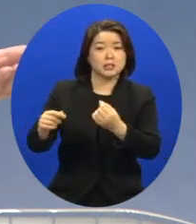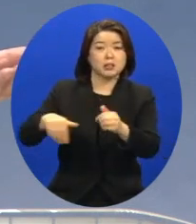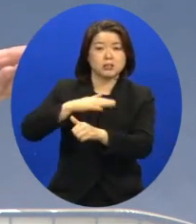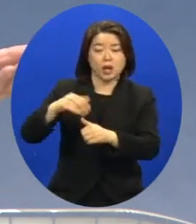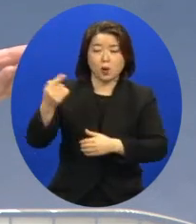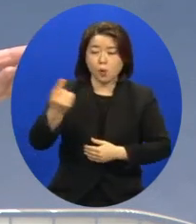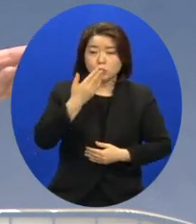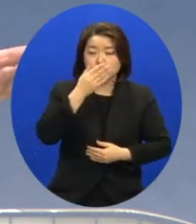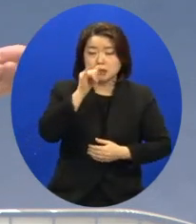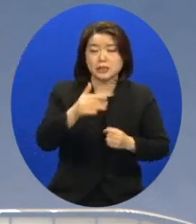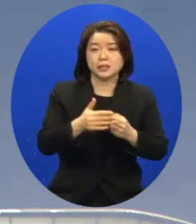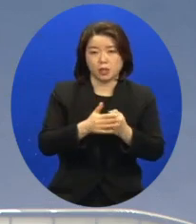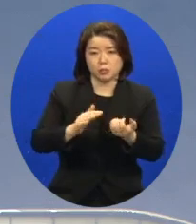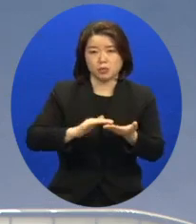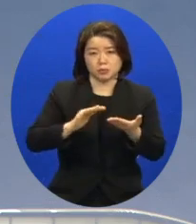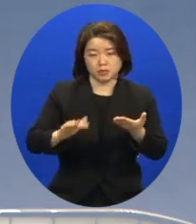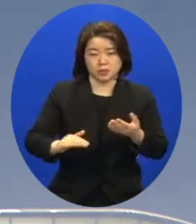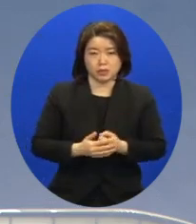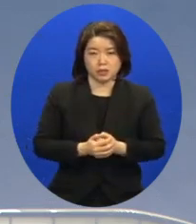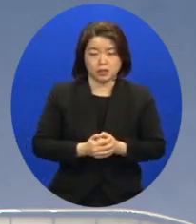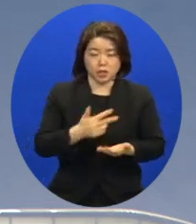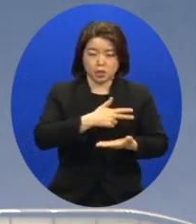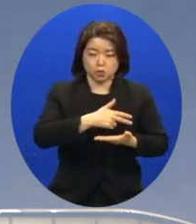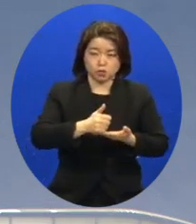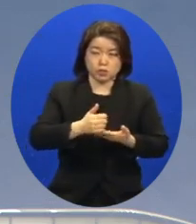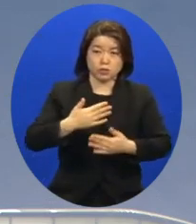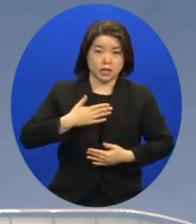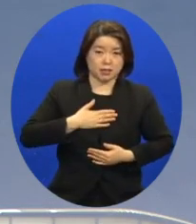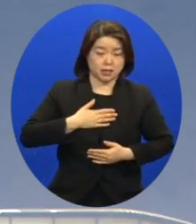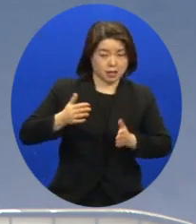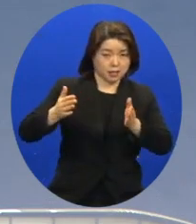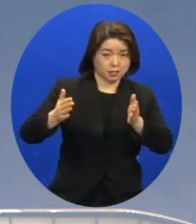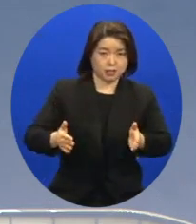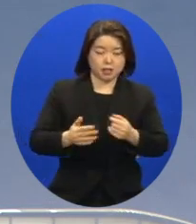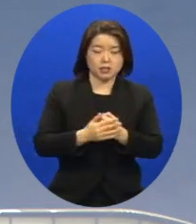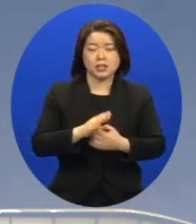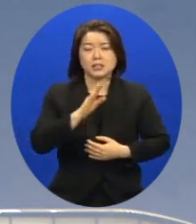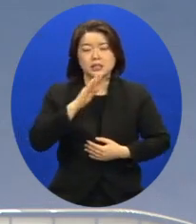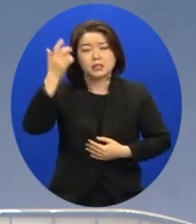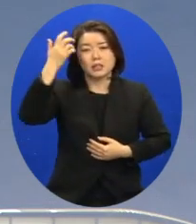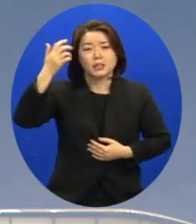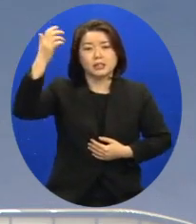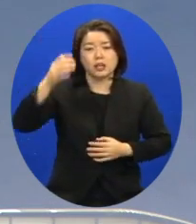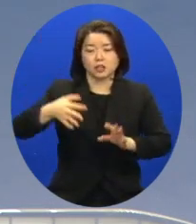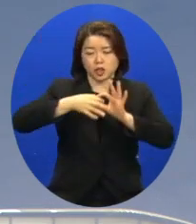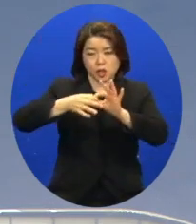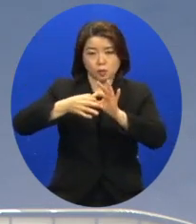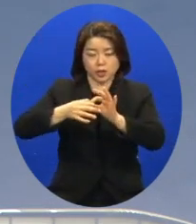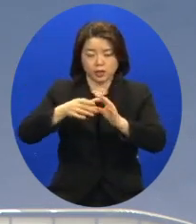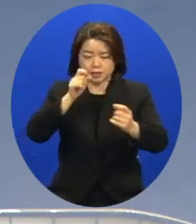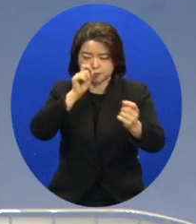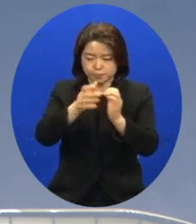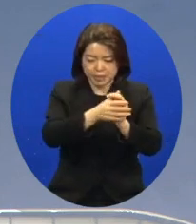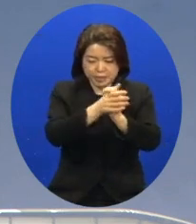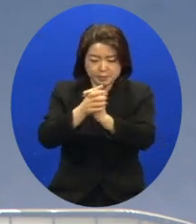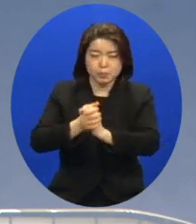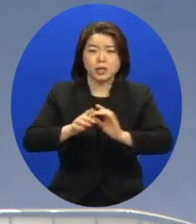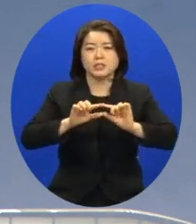때문입니다. 주님과 나 사이에 진짜 영적인 관계가 친밀하지 않은